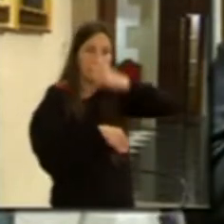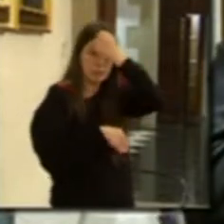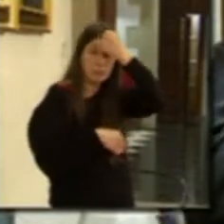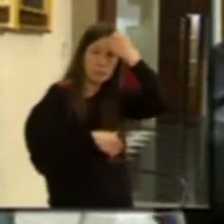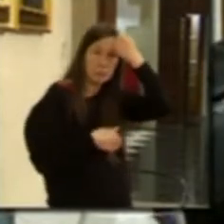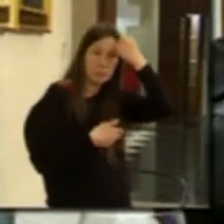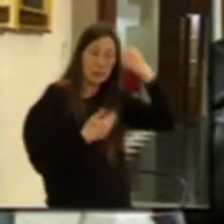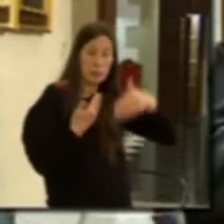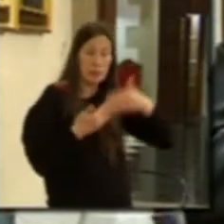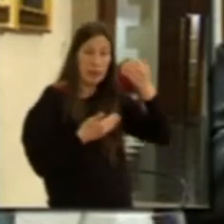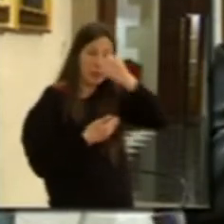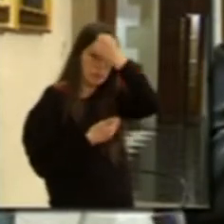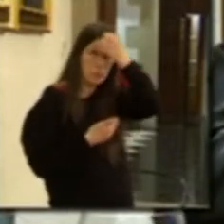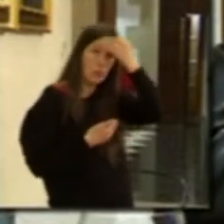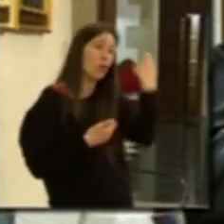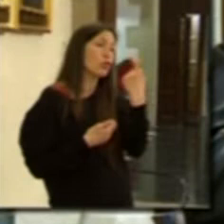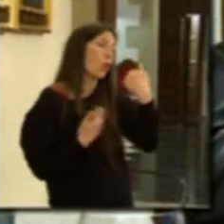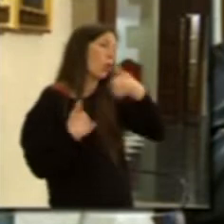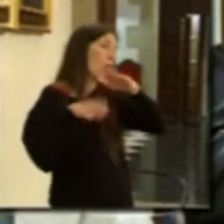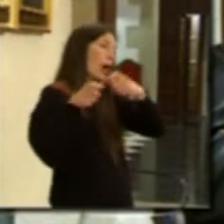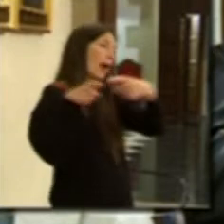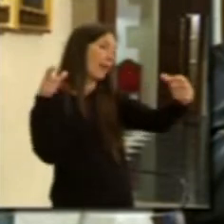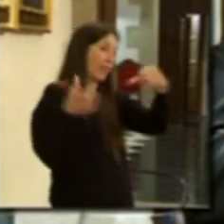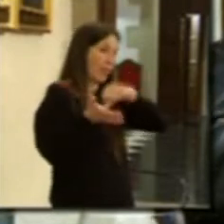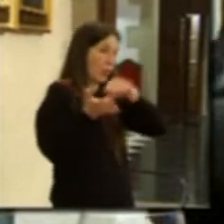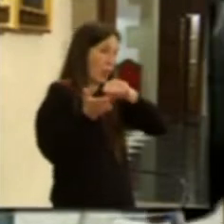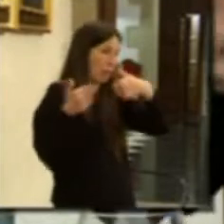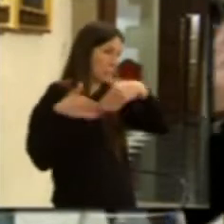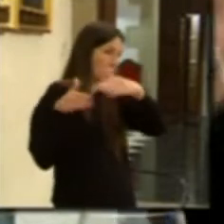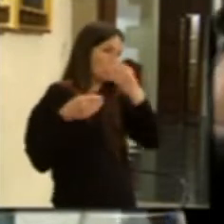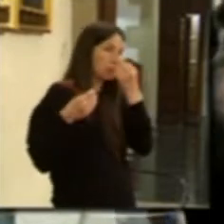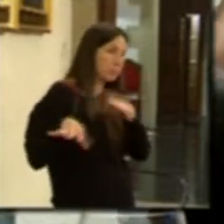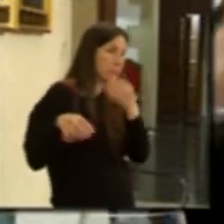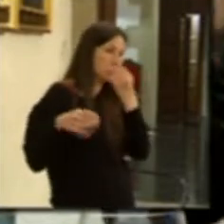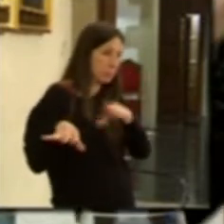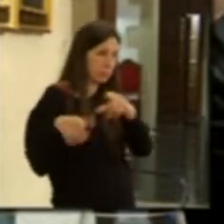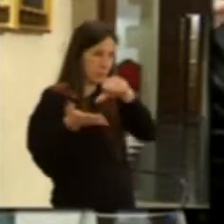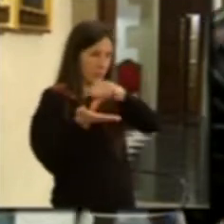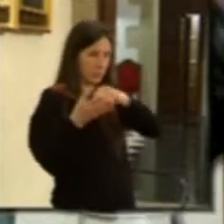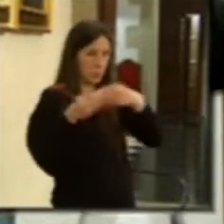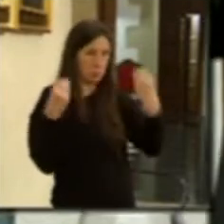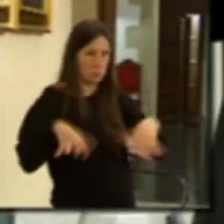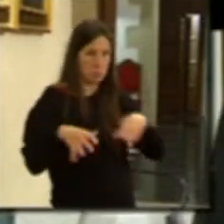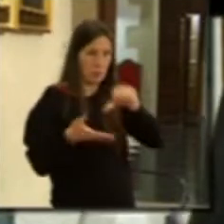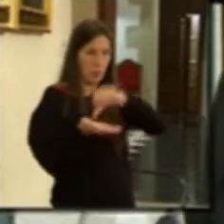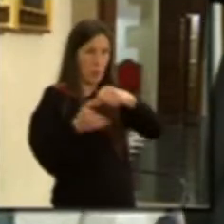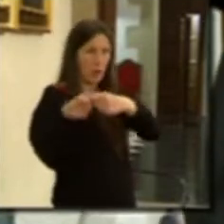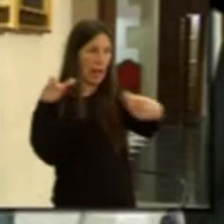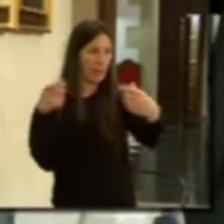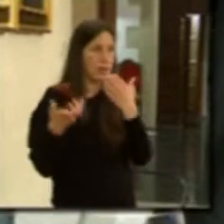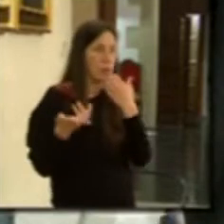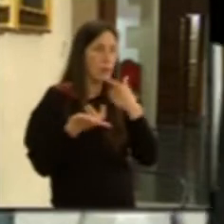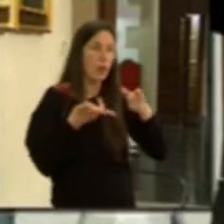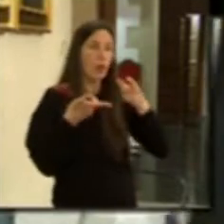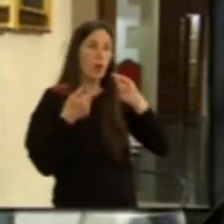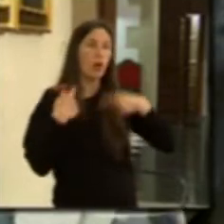pensar que les ciutats grans eren les que tenien més problemes, que les ciutats grans eren les que ens estava arribant, no? Aquesta ciutat Wuhan, a la Xina,